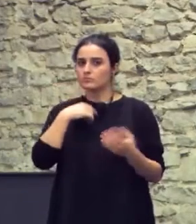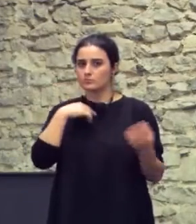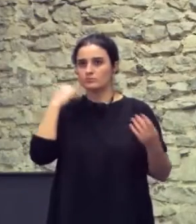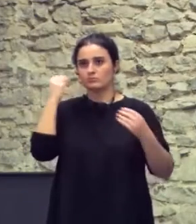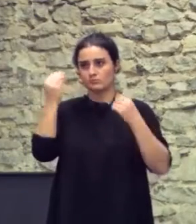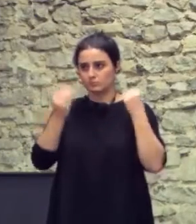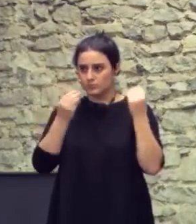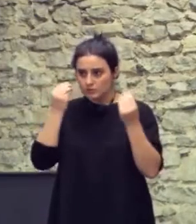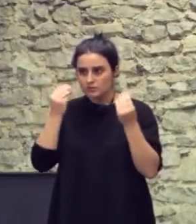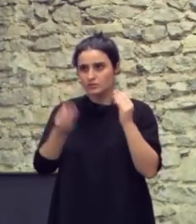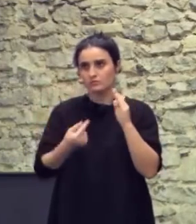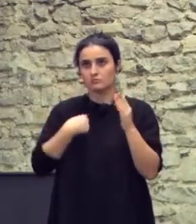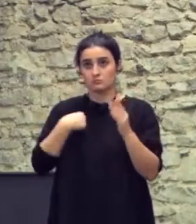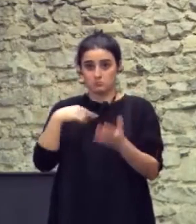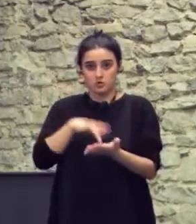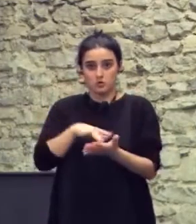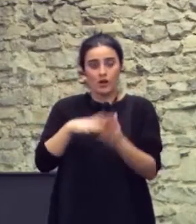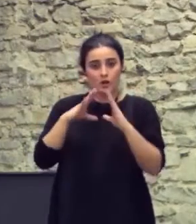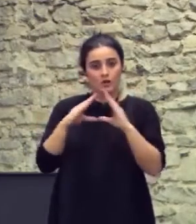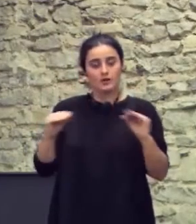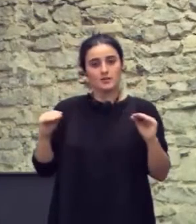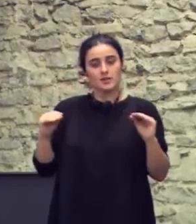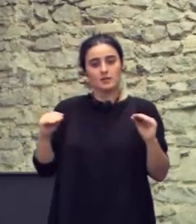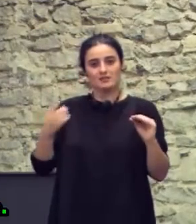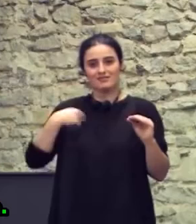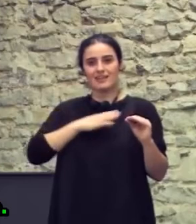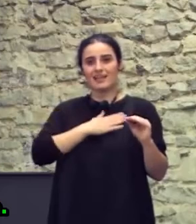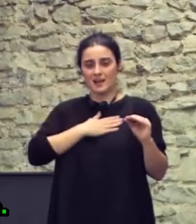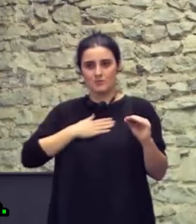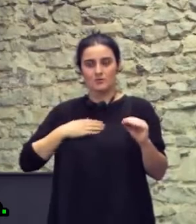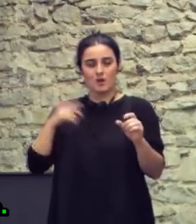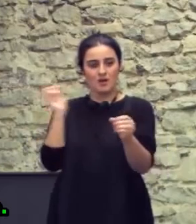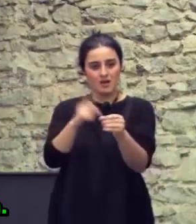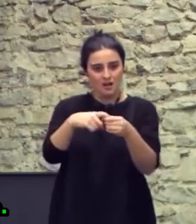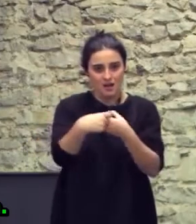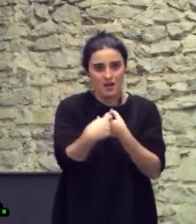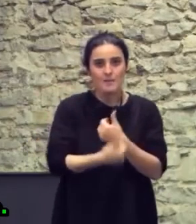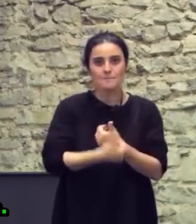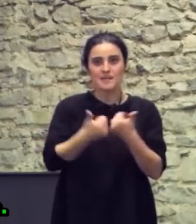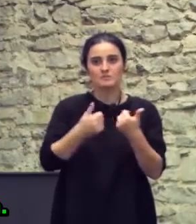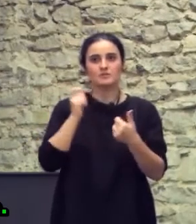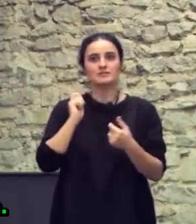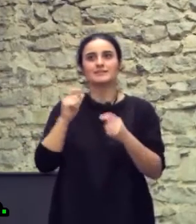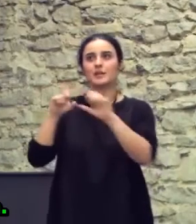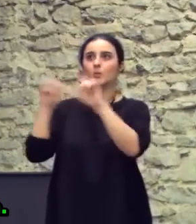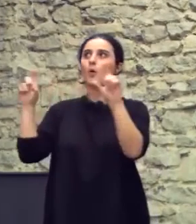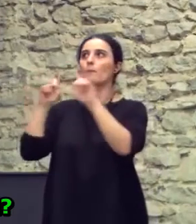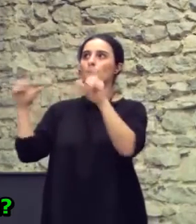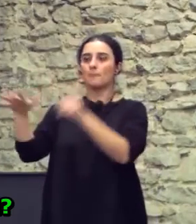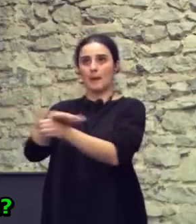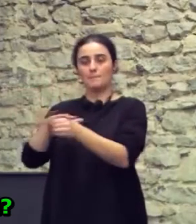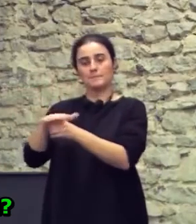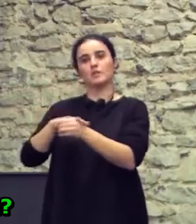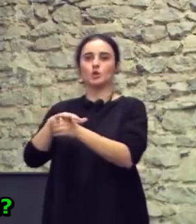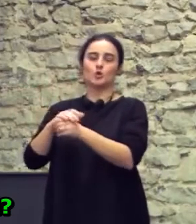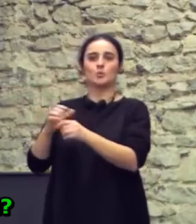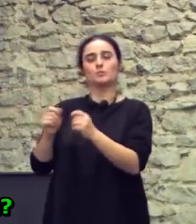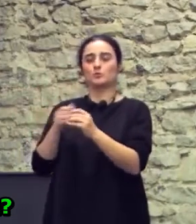gerota guri unibertsitatean gertatzen zaigu, gerota gehiago interbenditu nahi dugu, gerota gehiago enpresen eskuetan dagoen esparru batean.